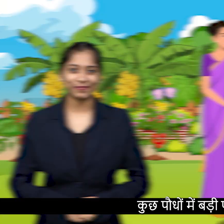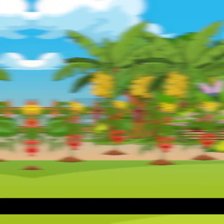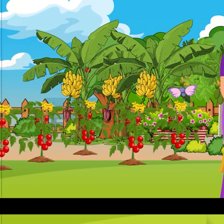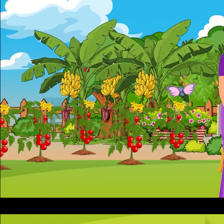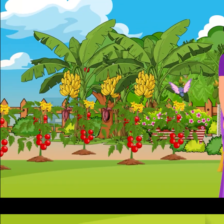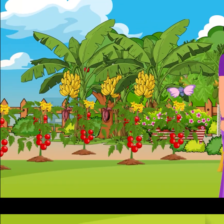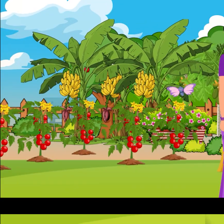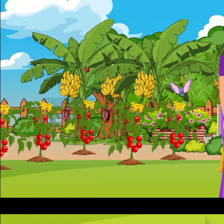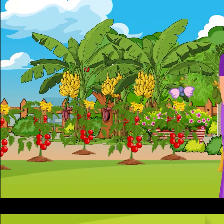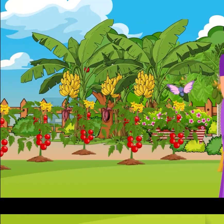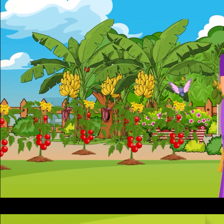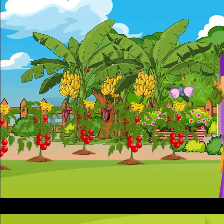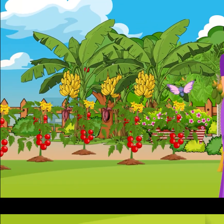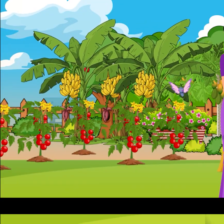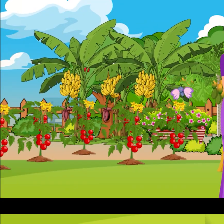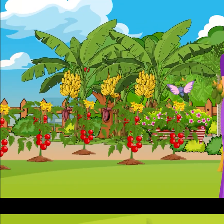हाँ पिंकी,